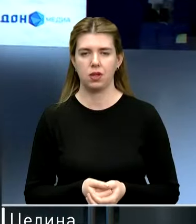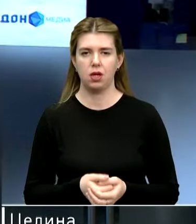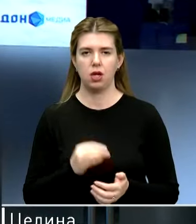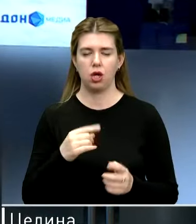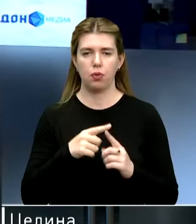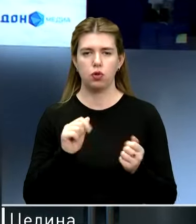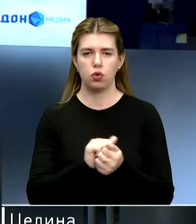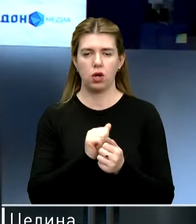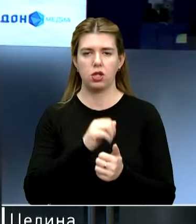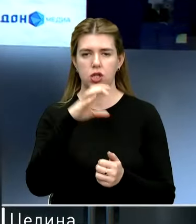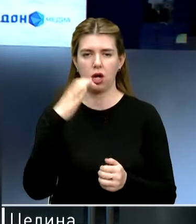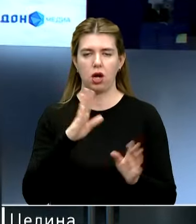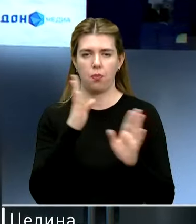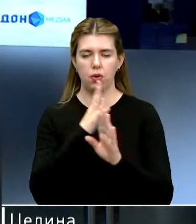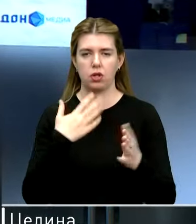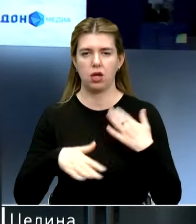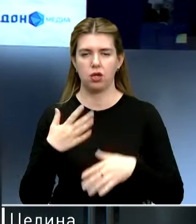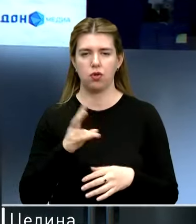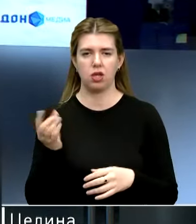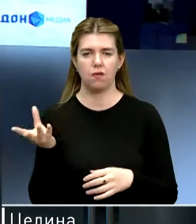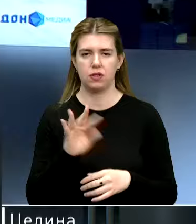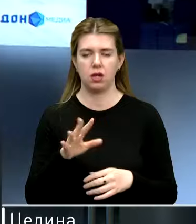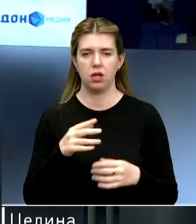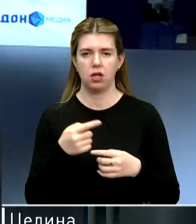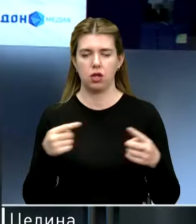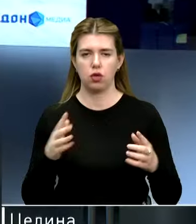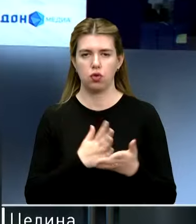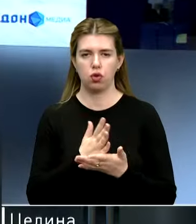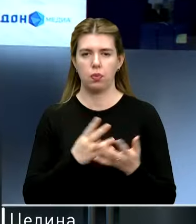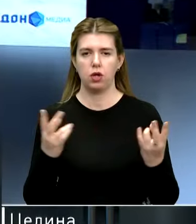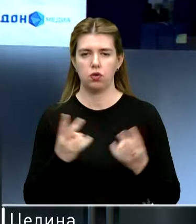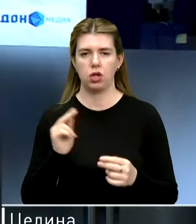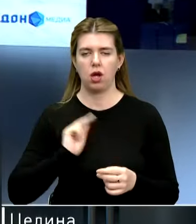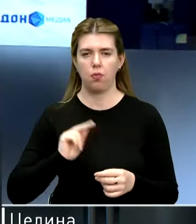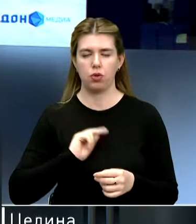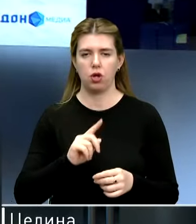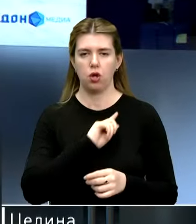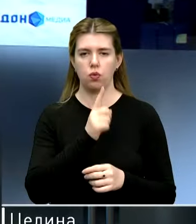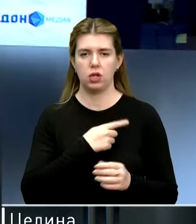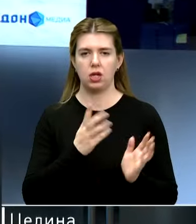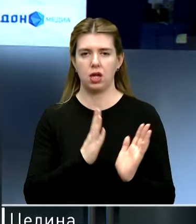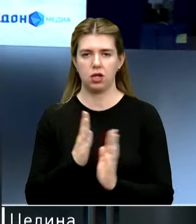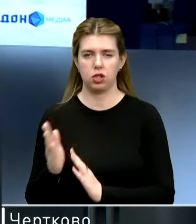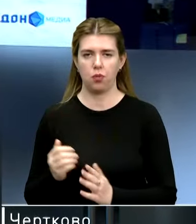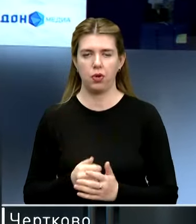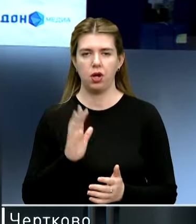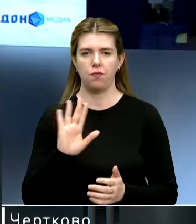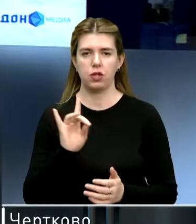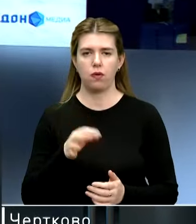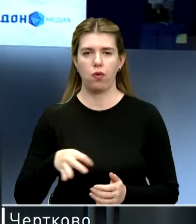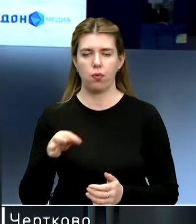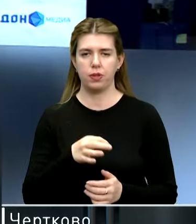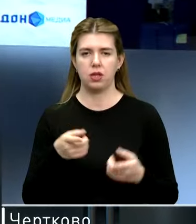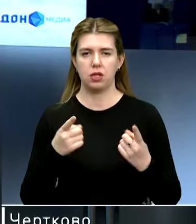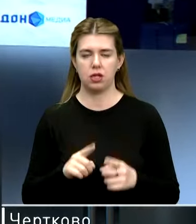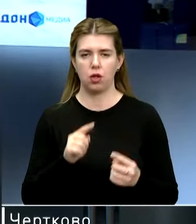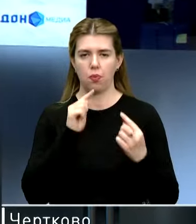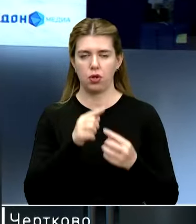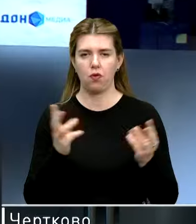Впрочем, сухая и жаркая погода радует не всех. Некоторым службам приходится работать в усиленном режиме. В Ростовской области